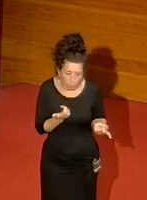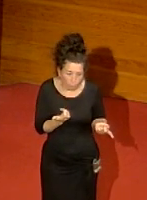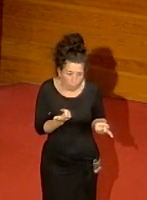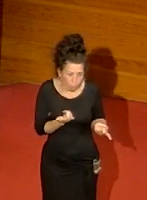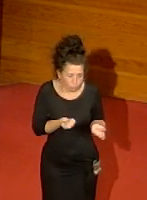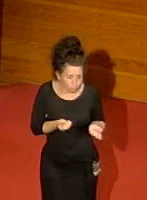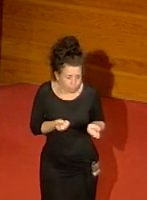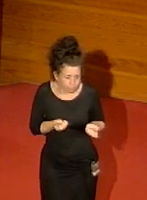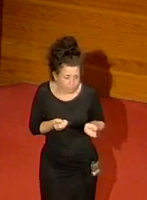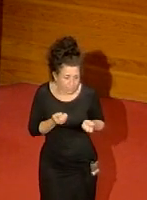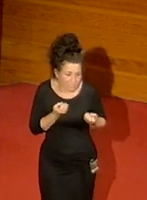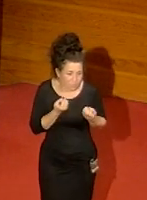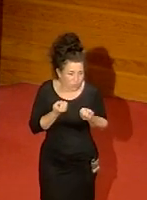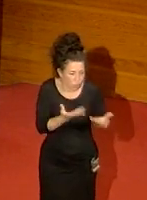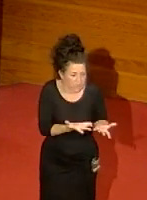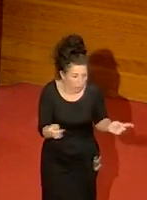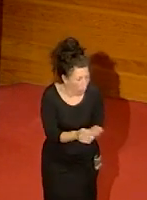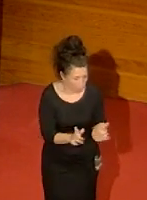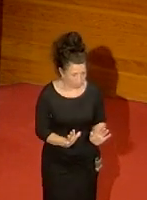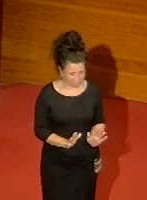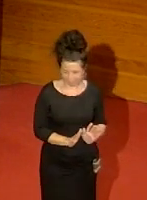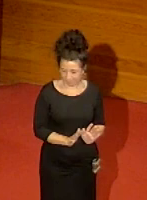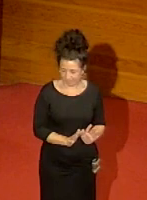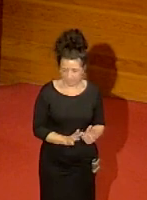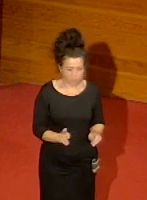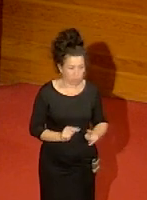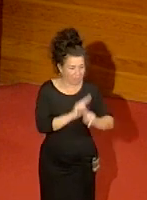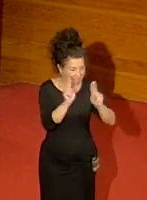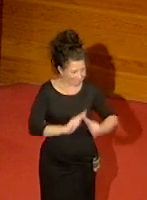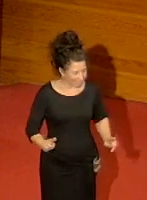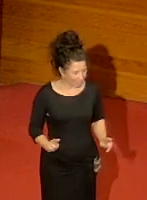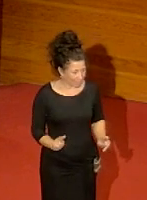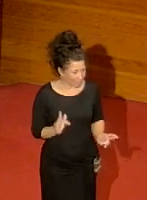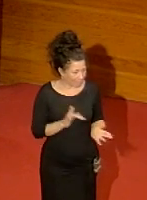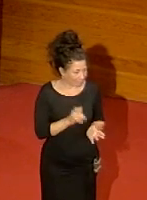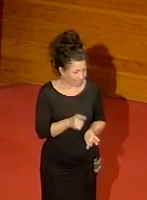eta hau da, hau erakutsi nahi dizuet, hau da, nazioartean egiten dugun kobertura tipiko bat, ez? Da,